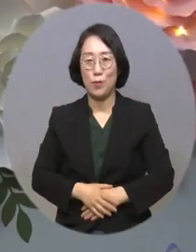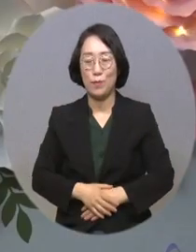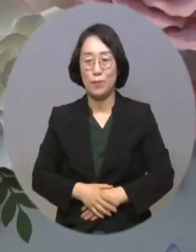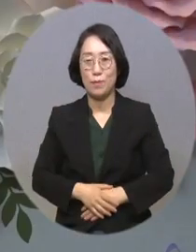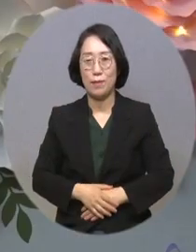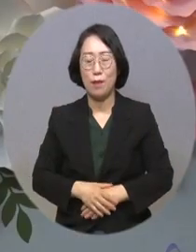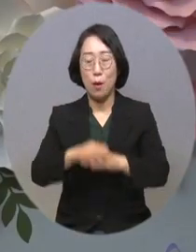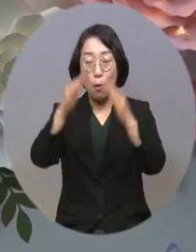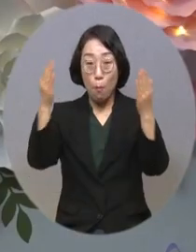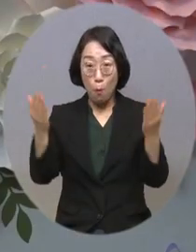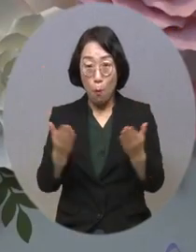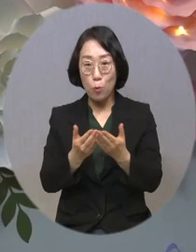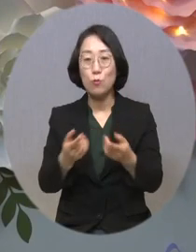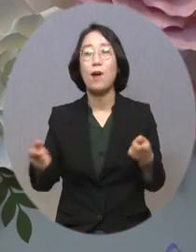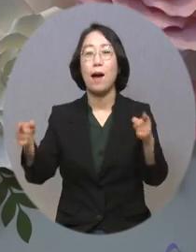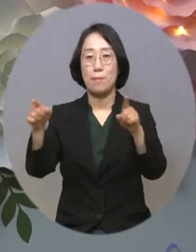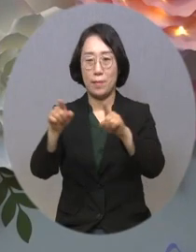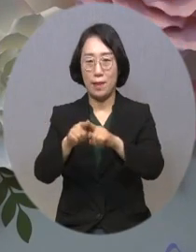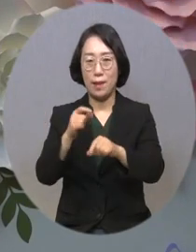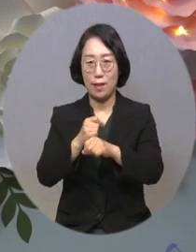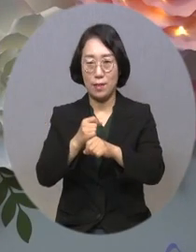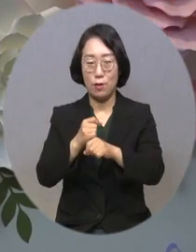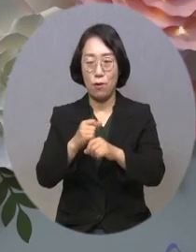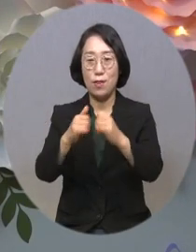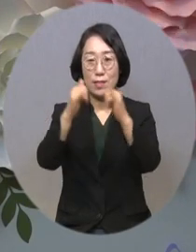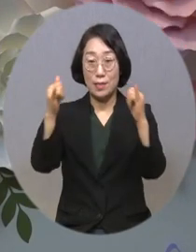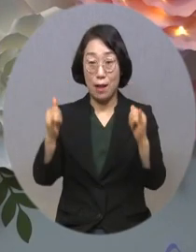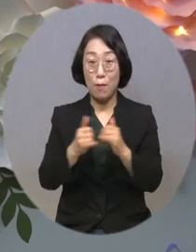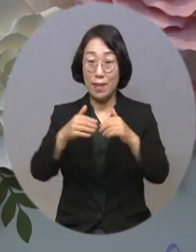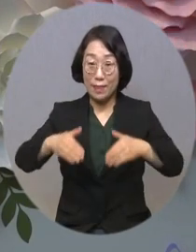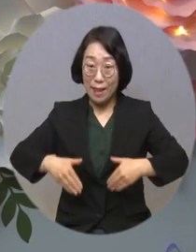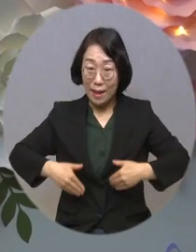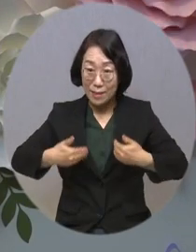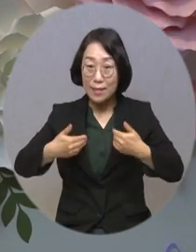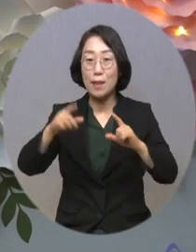장애인, 비장애인이 함께해서 지역사회의 훈훈함을